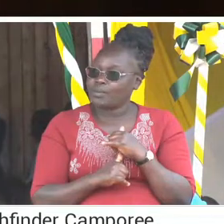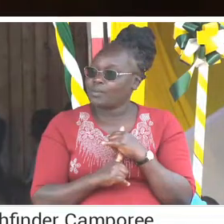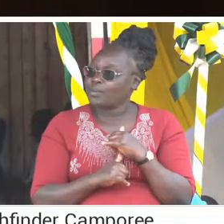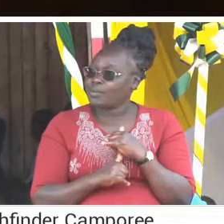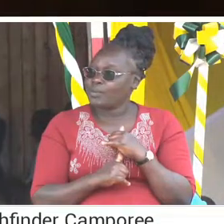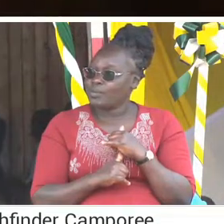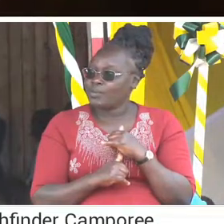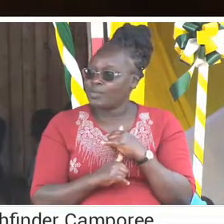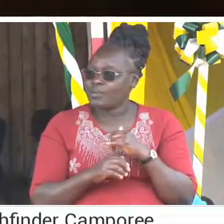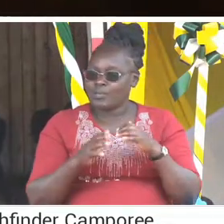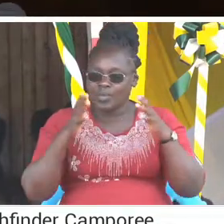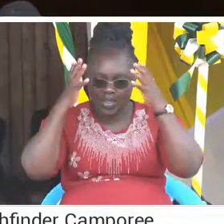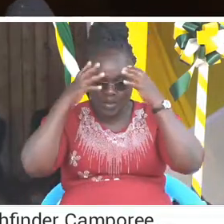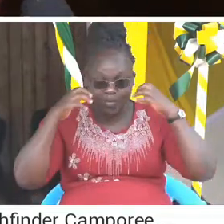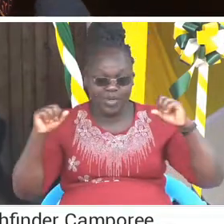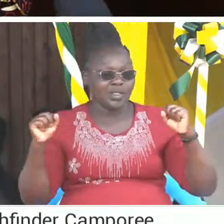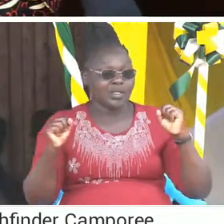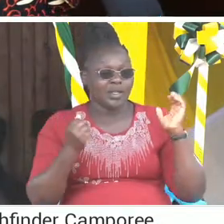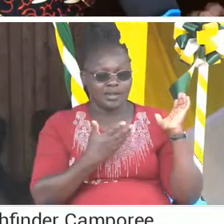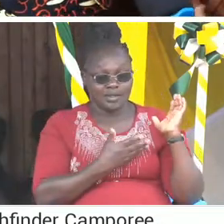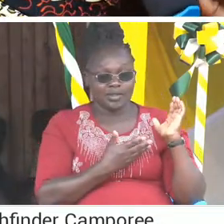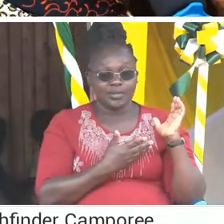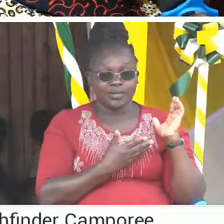Mr. President,